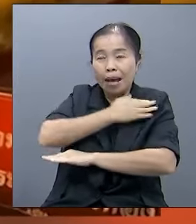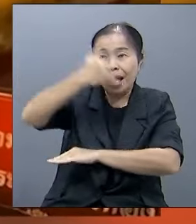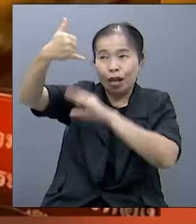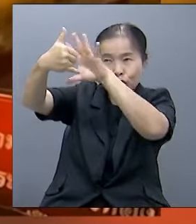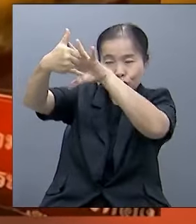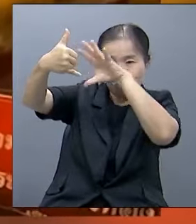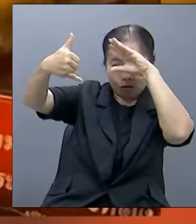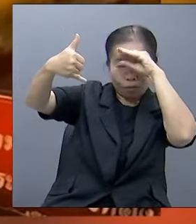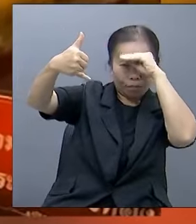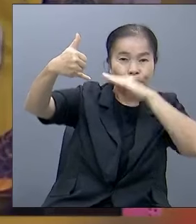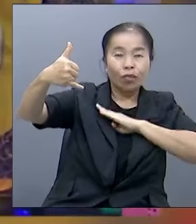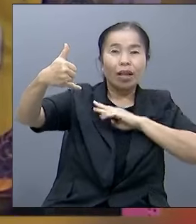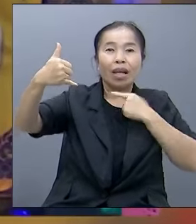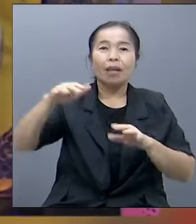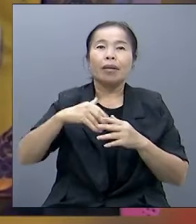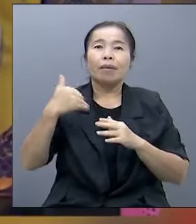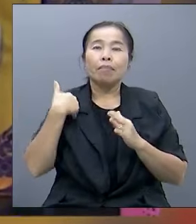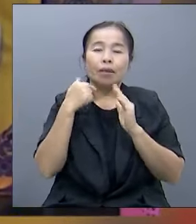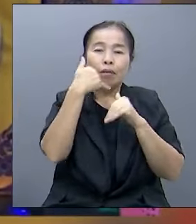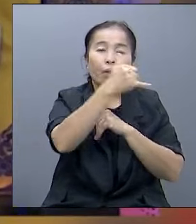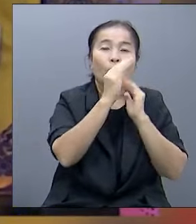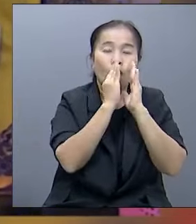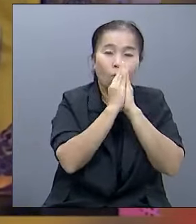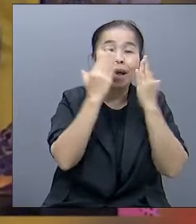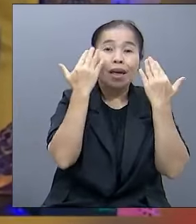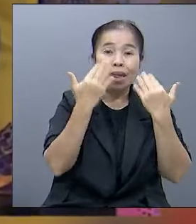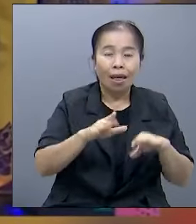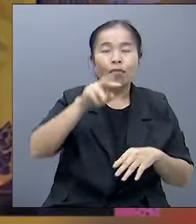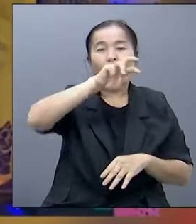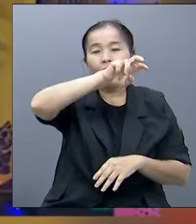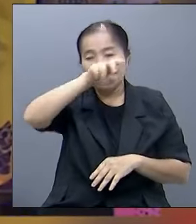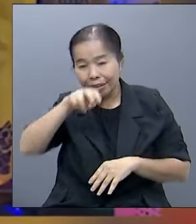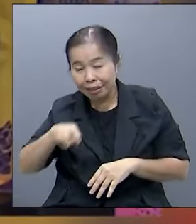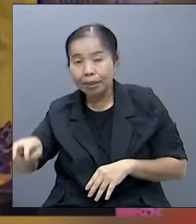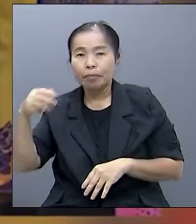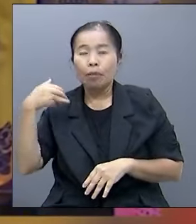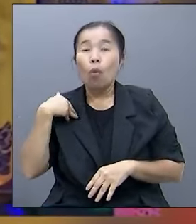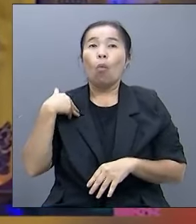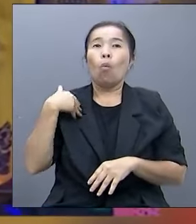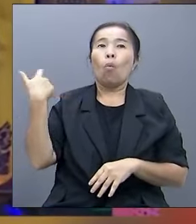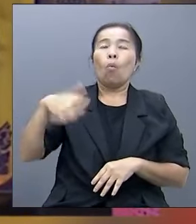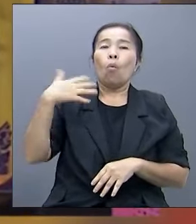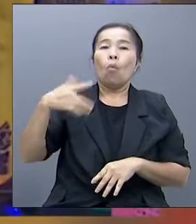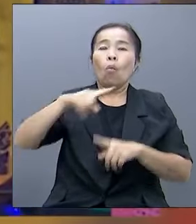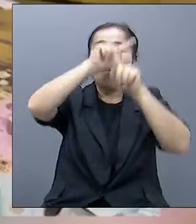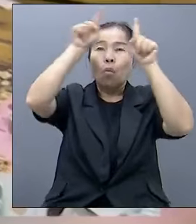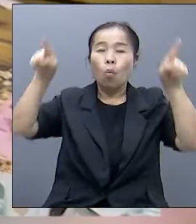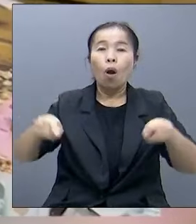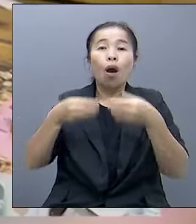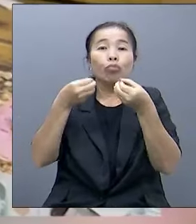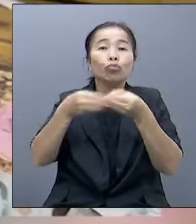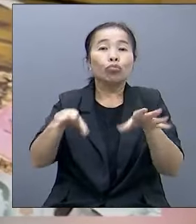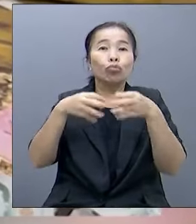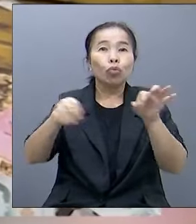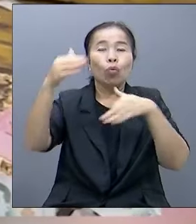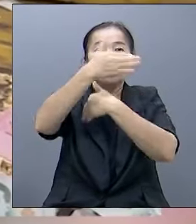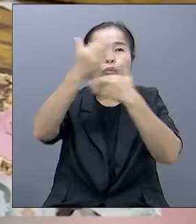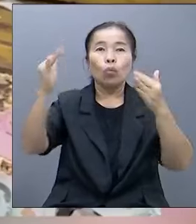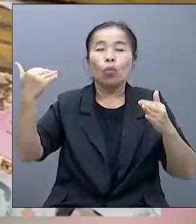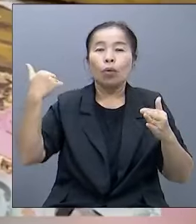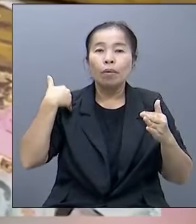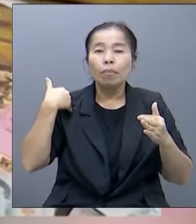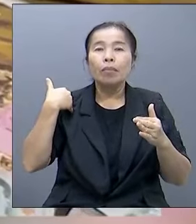ราบไหว้สมเด็จพระศรีเมืองทองแล้วเมื่อเดินลงมาก็ต้องสะดุดตากับตู้กระจกขนาดใหญ่ค่ะที่ภายในบรรจุรู